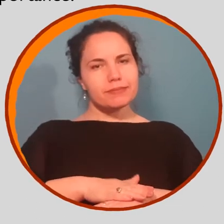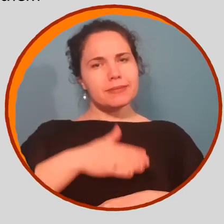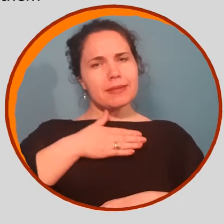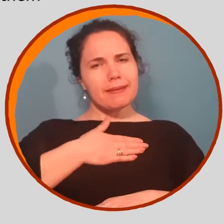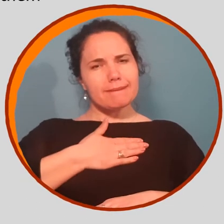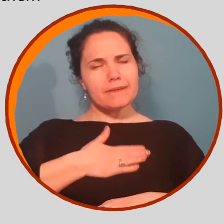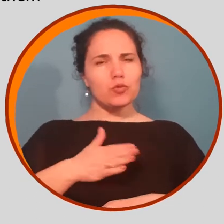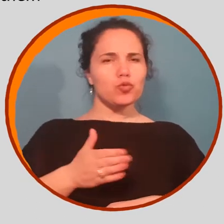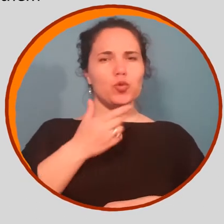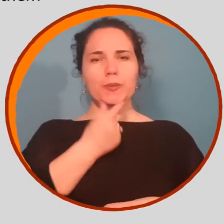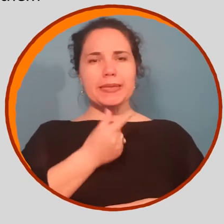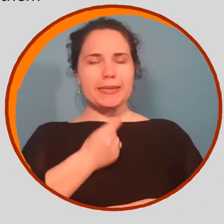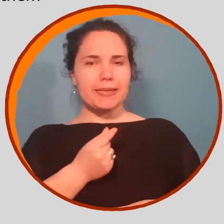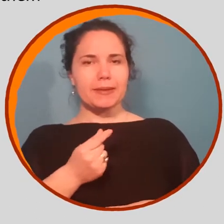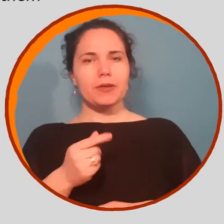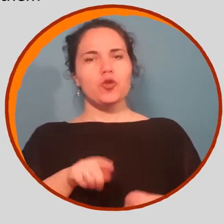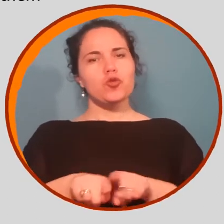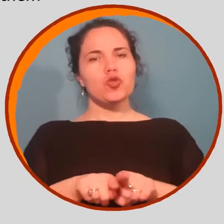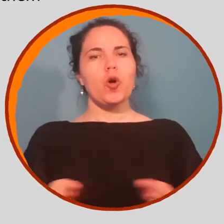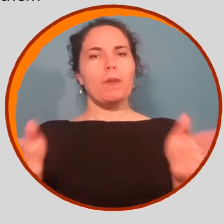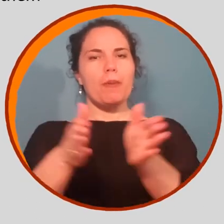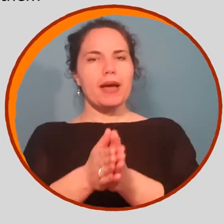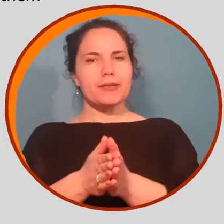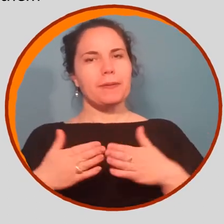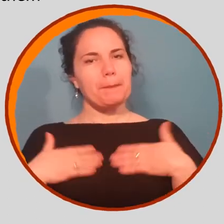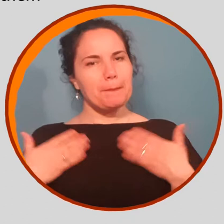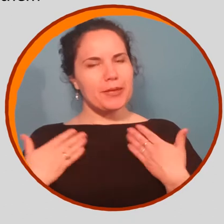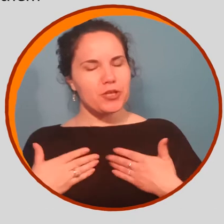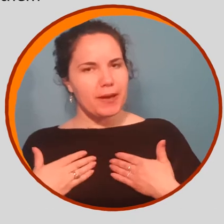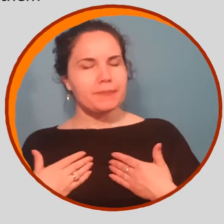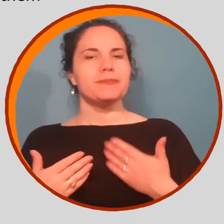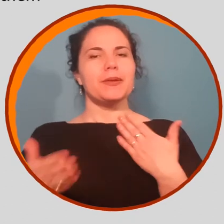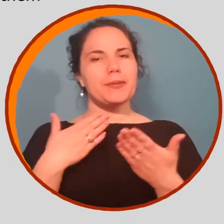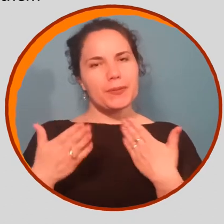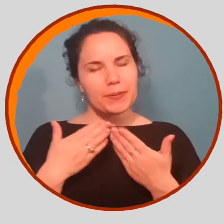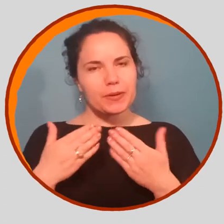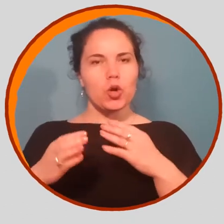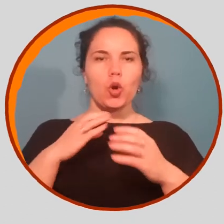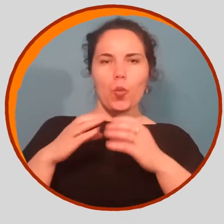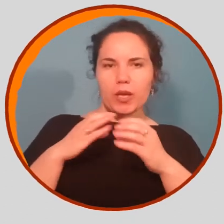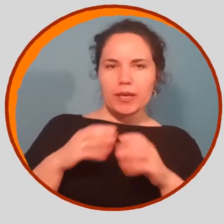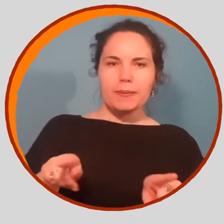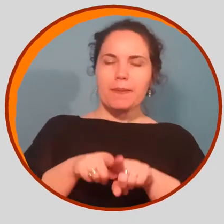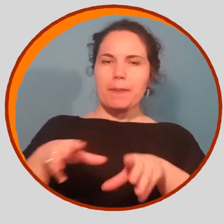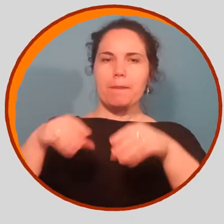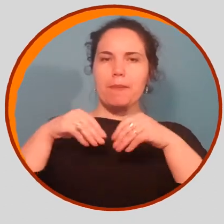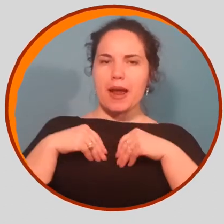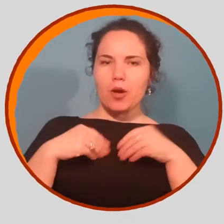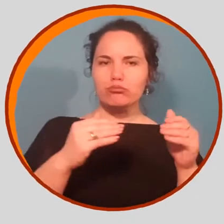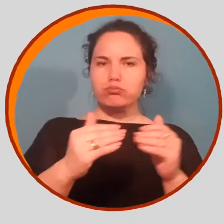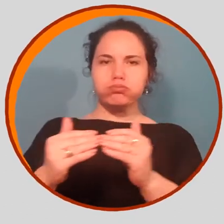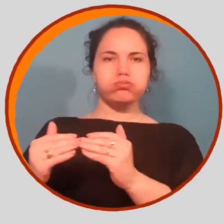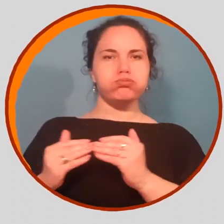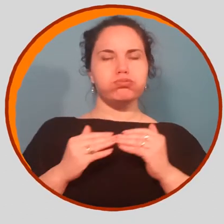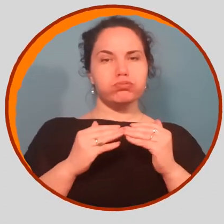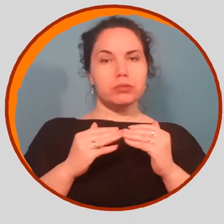jashtëzakonshme, sepse duke qëndruar me ta, marrë një sens pranimi, përkatësie, rriten nga